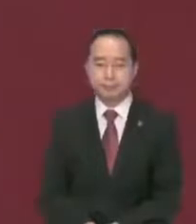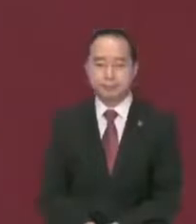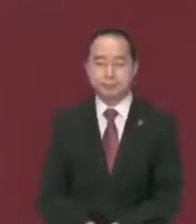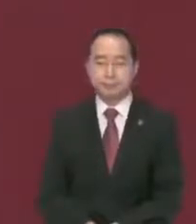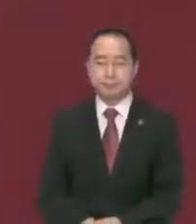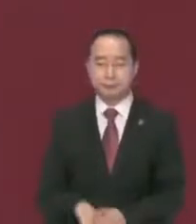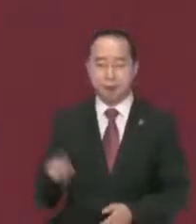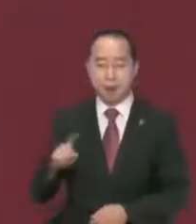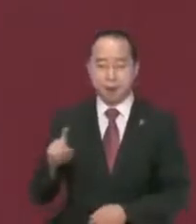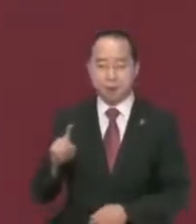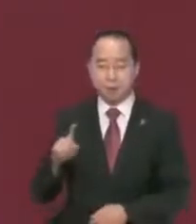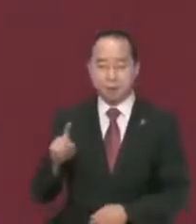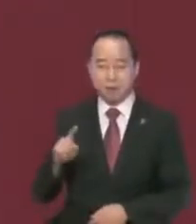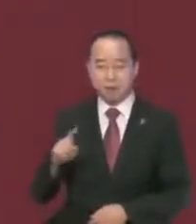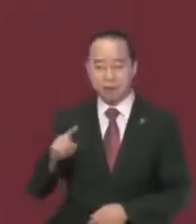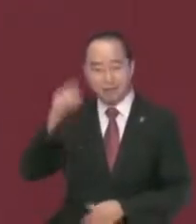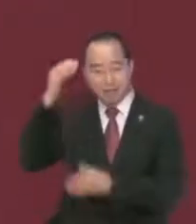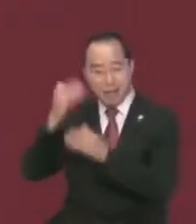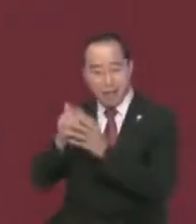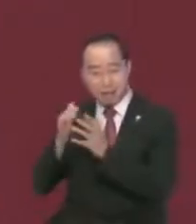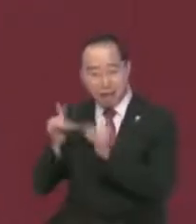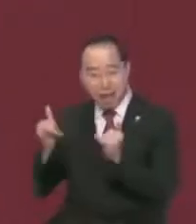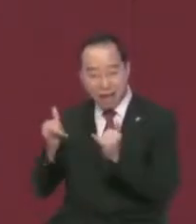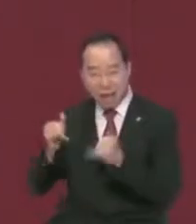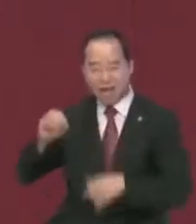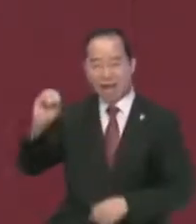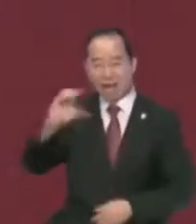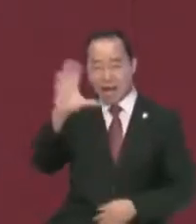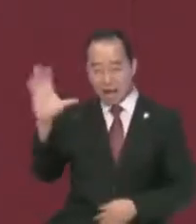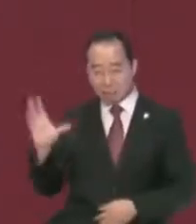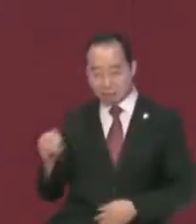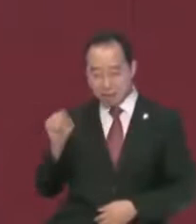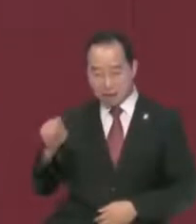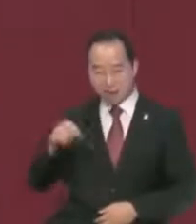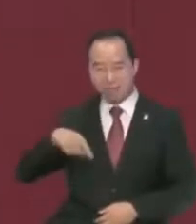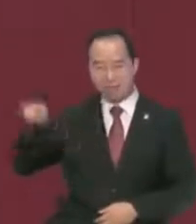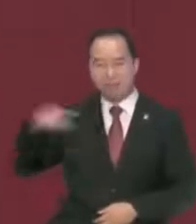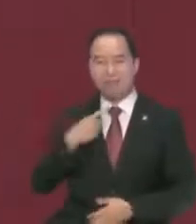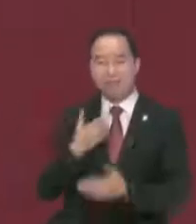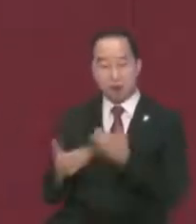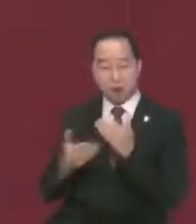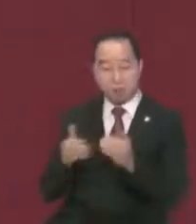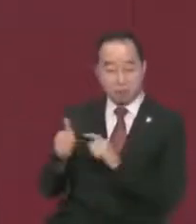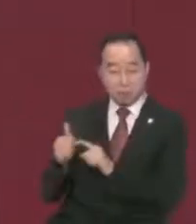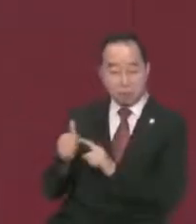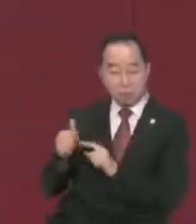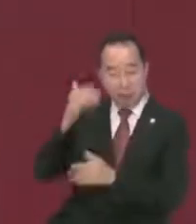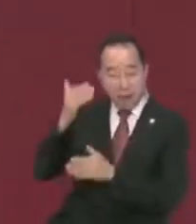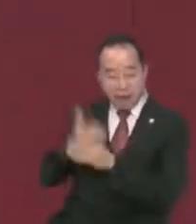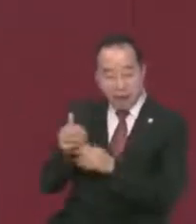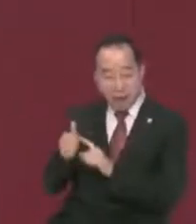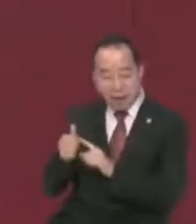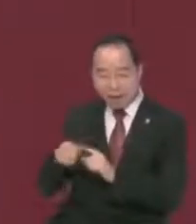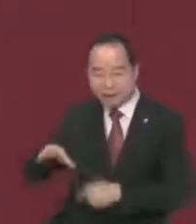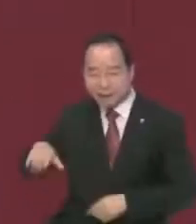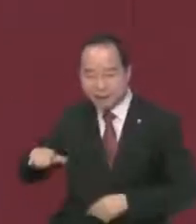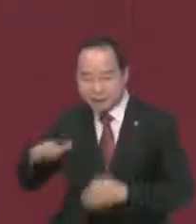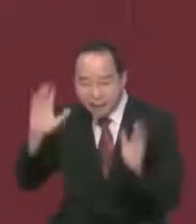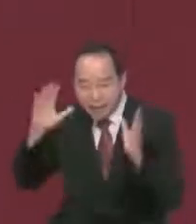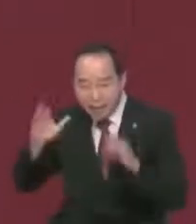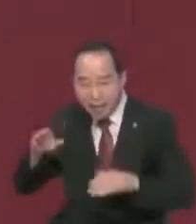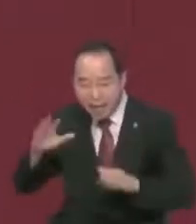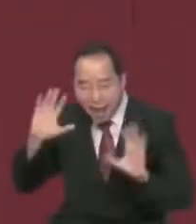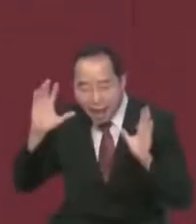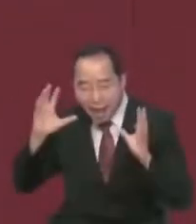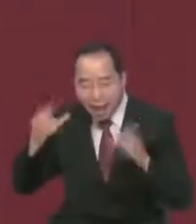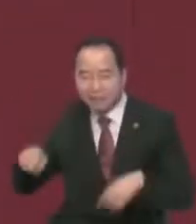어느 인류학자의 아프리카 경험을 소개해드리겠습니다. 학자가 아이들에게 달리기 시합을 시켰습니다.